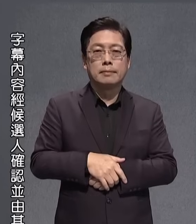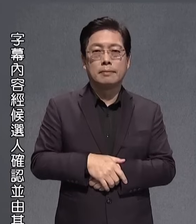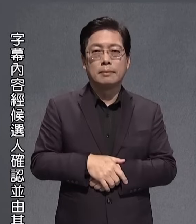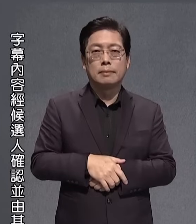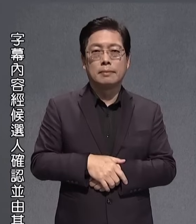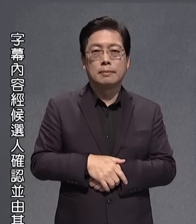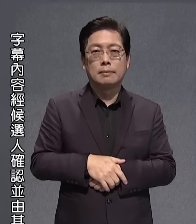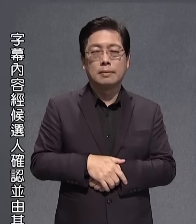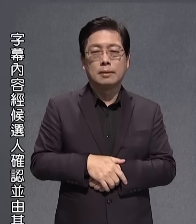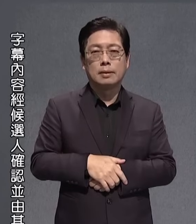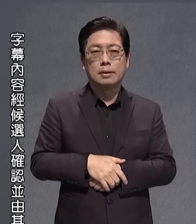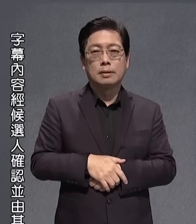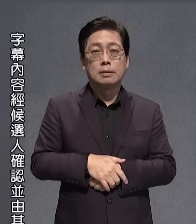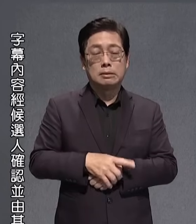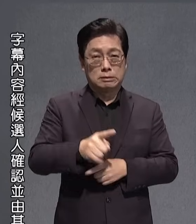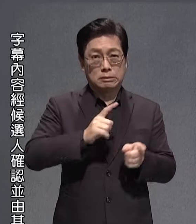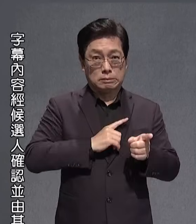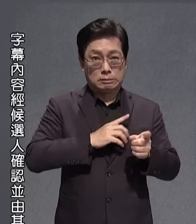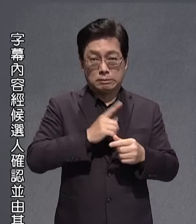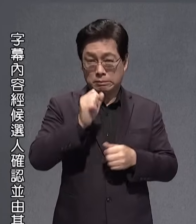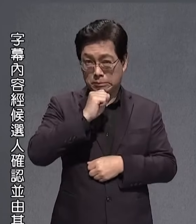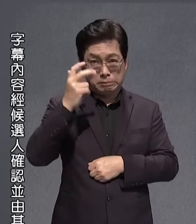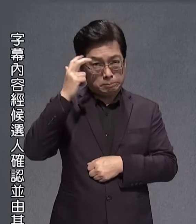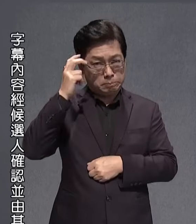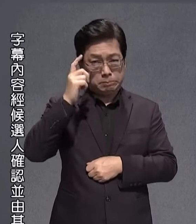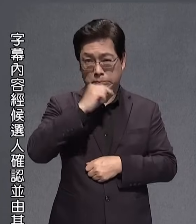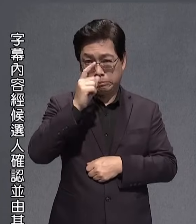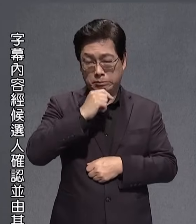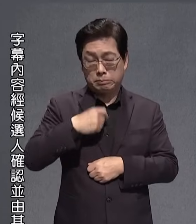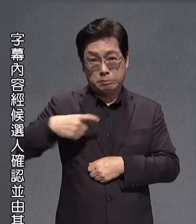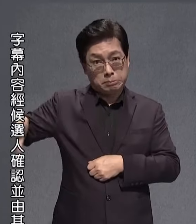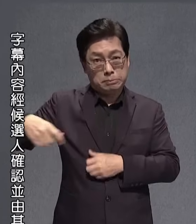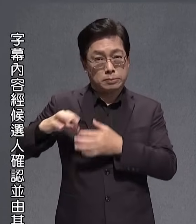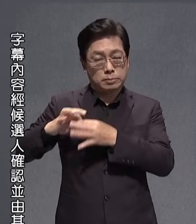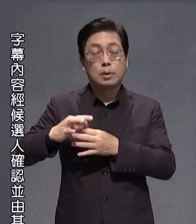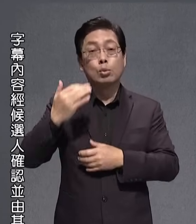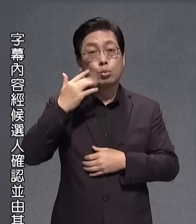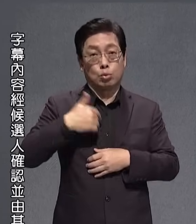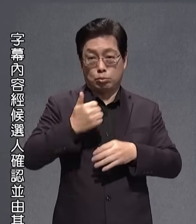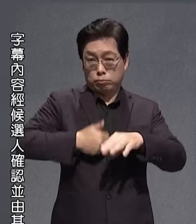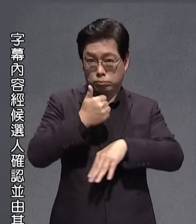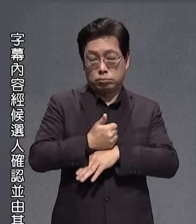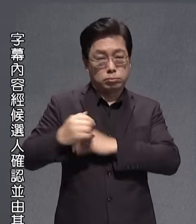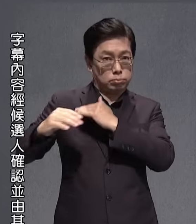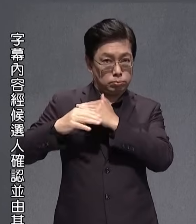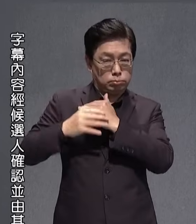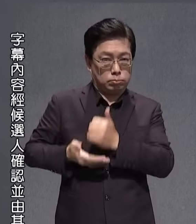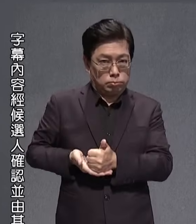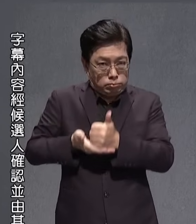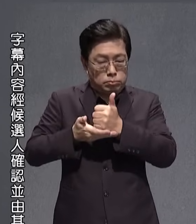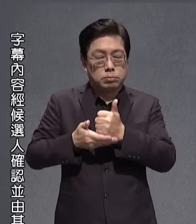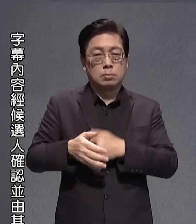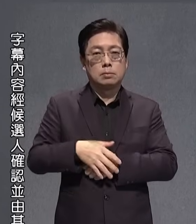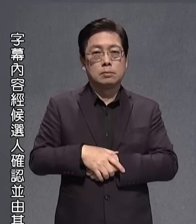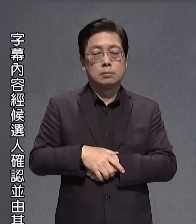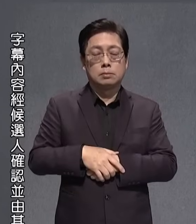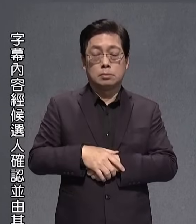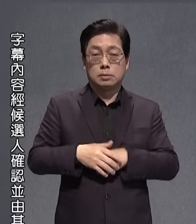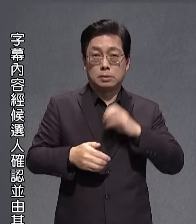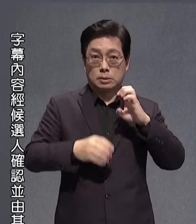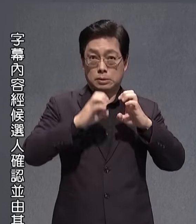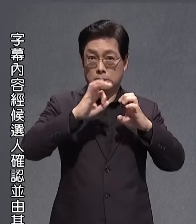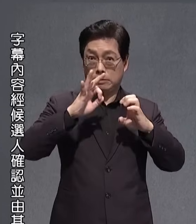了，无法务实的理性看待两岸的关系嘛。我这总统平等尊严友善底下，一块问